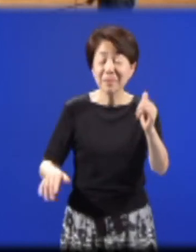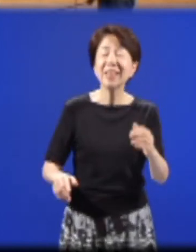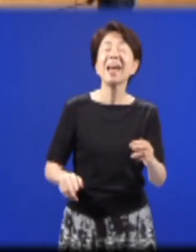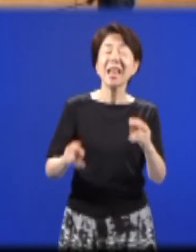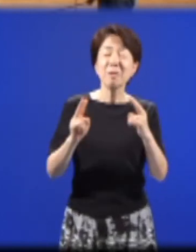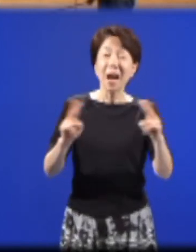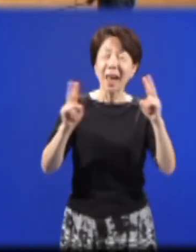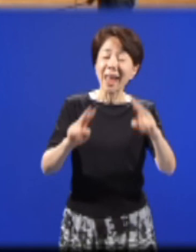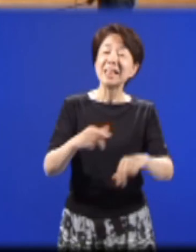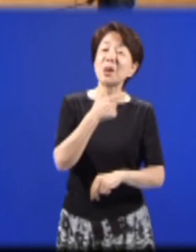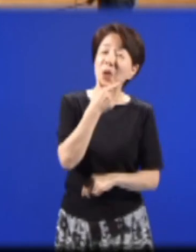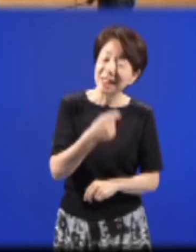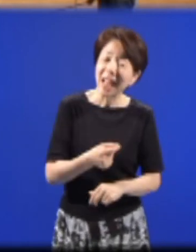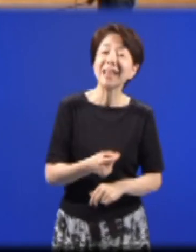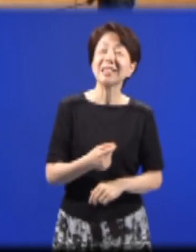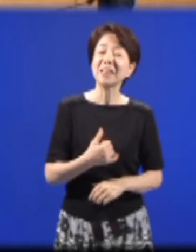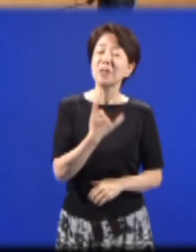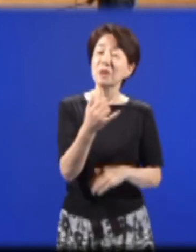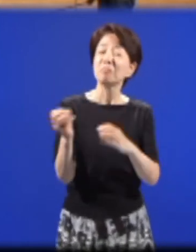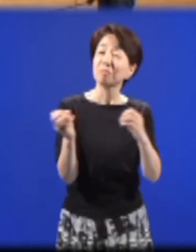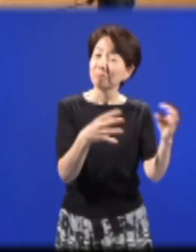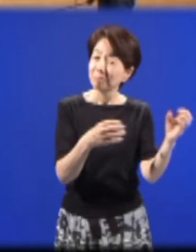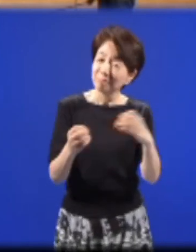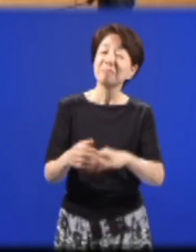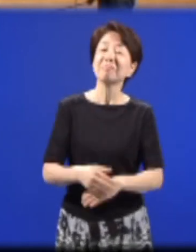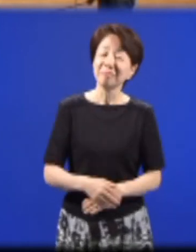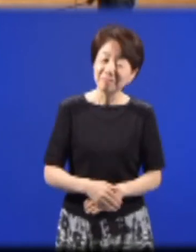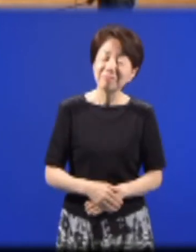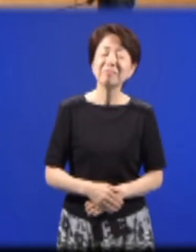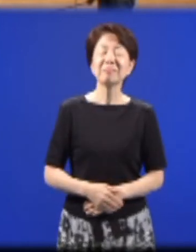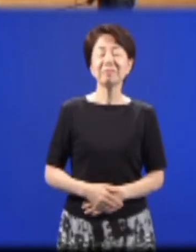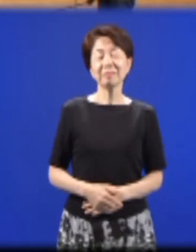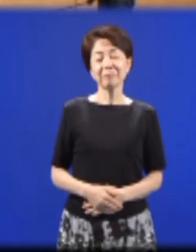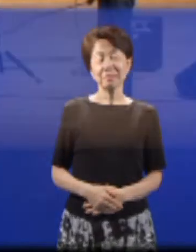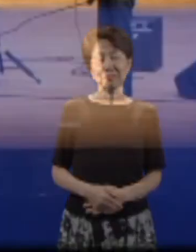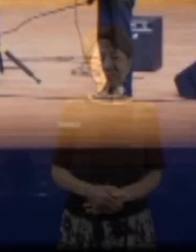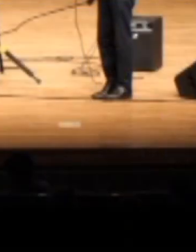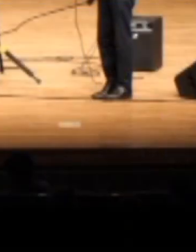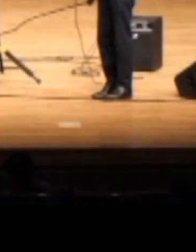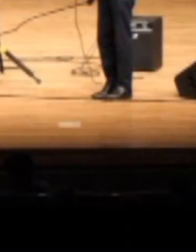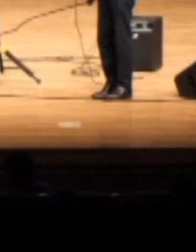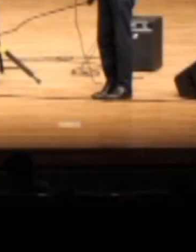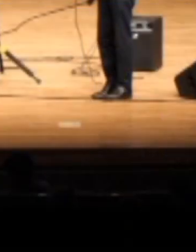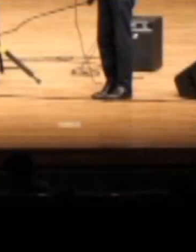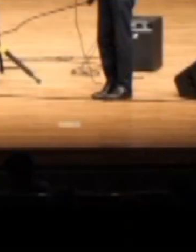とひとしさんと聖子さんは話しているそうです。